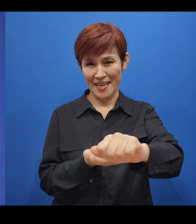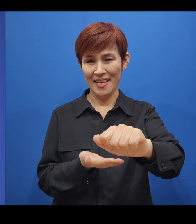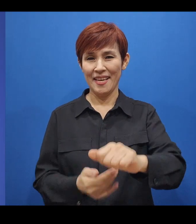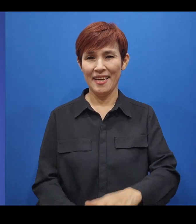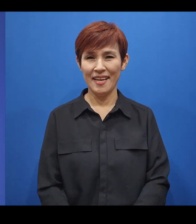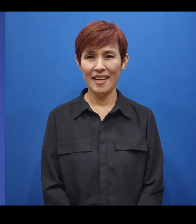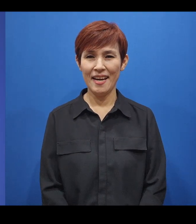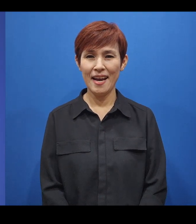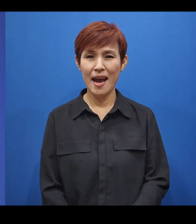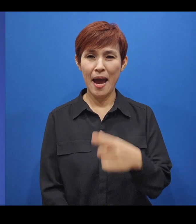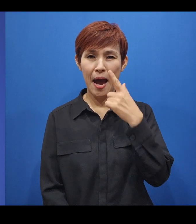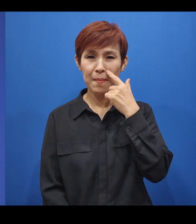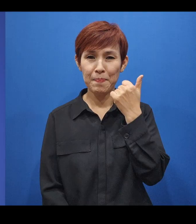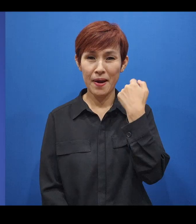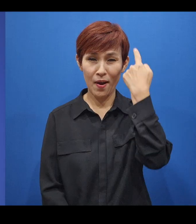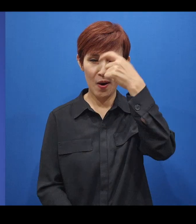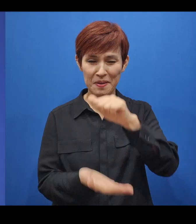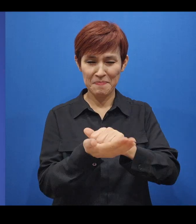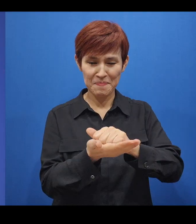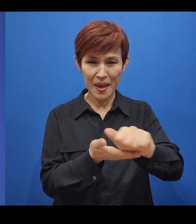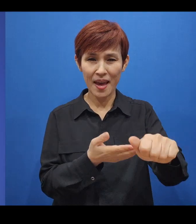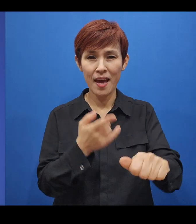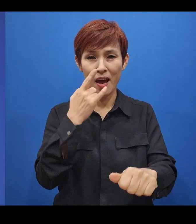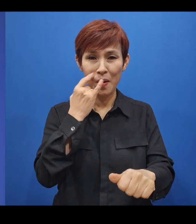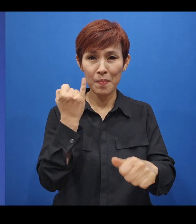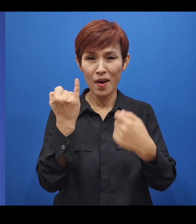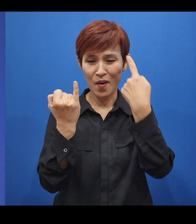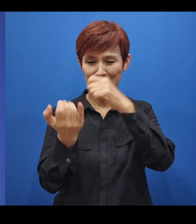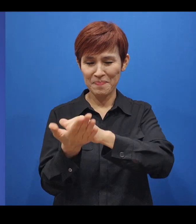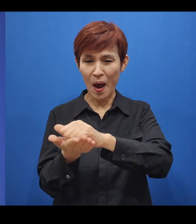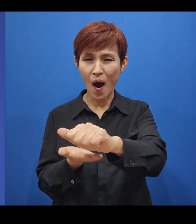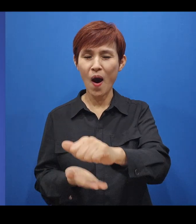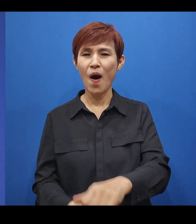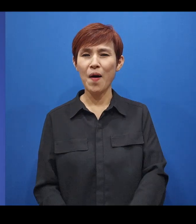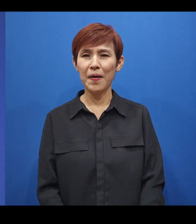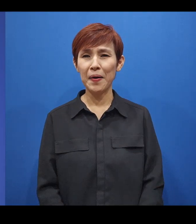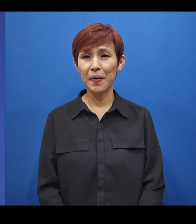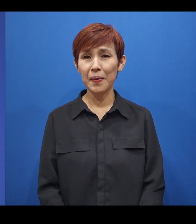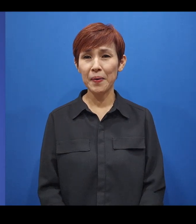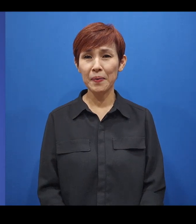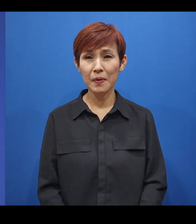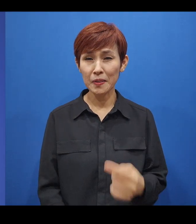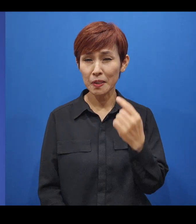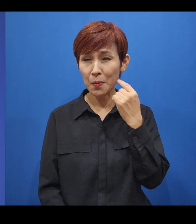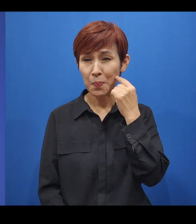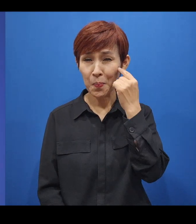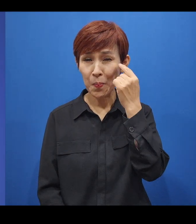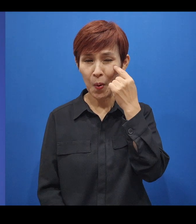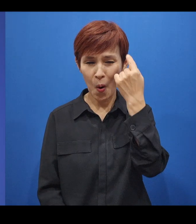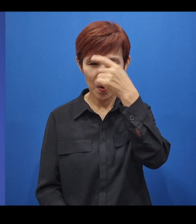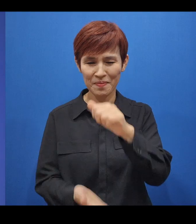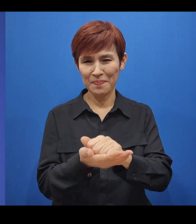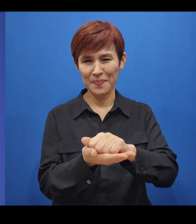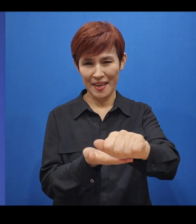어떻게 그렇게 아빠를 닮고 엄마를 닮는지 점 하나도 닮았어요.